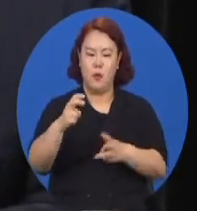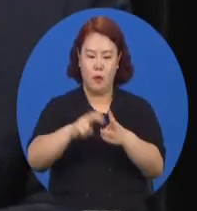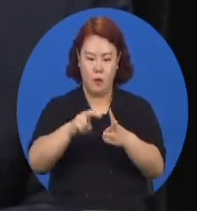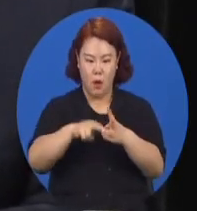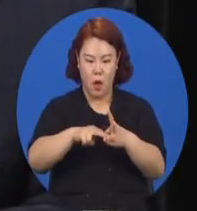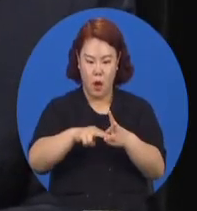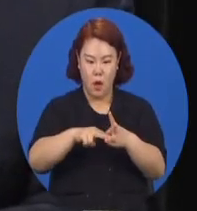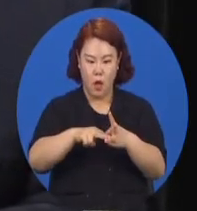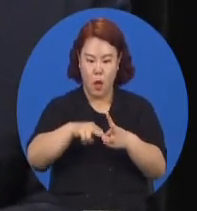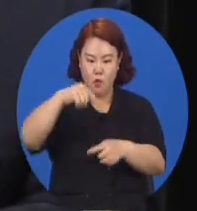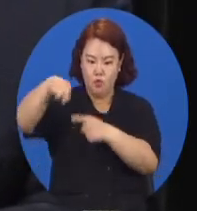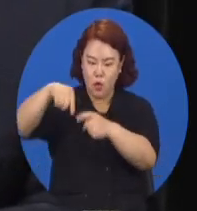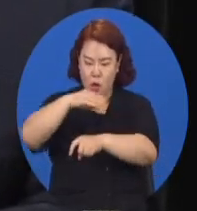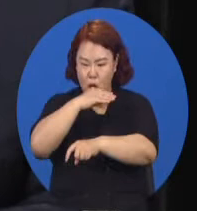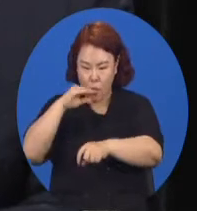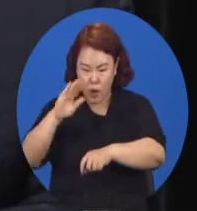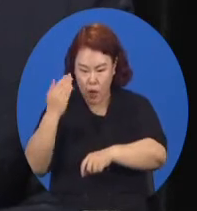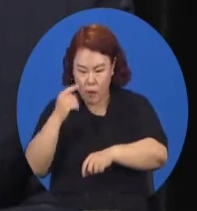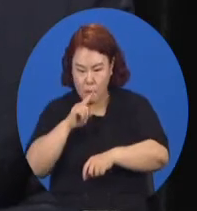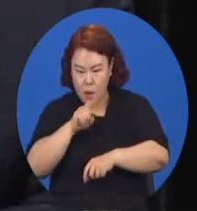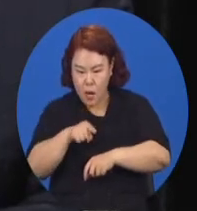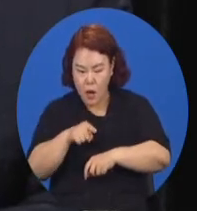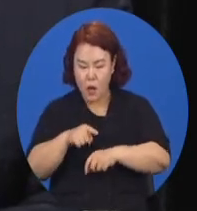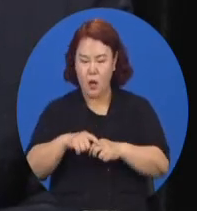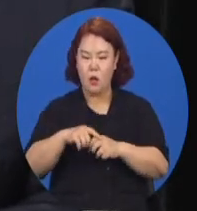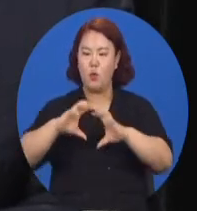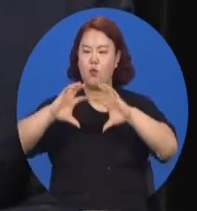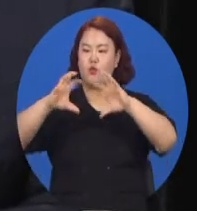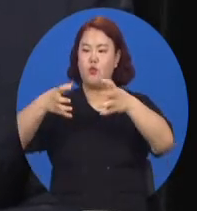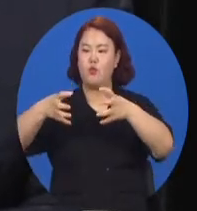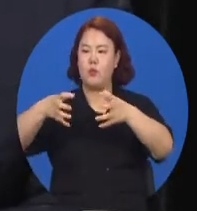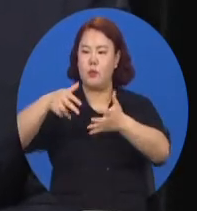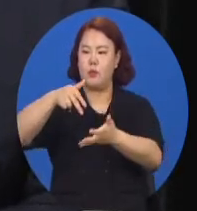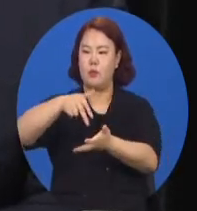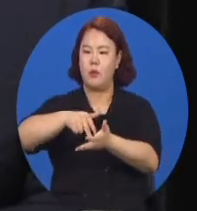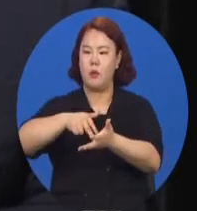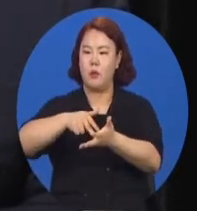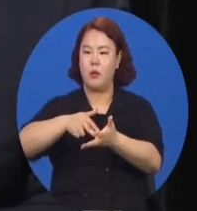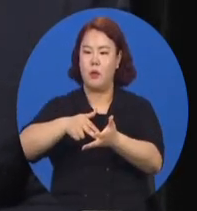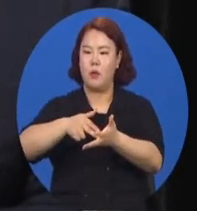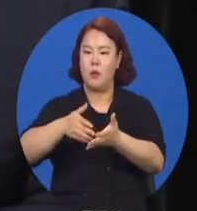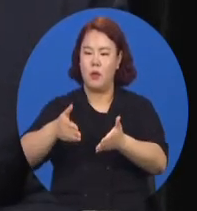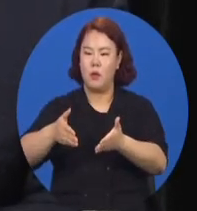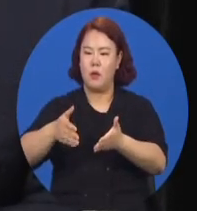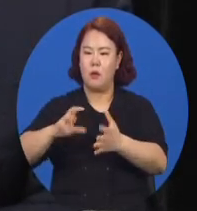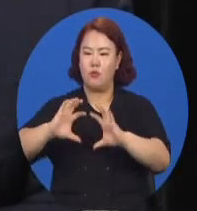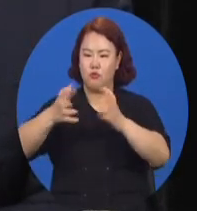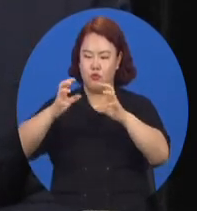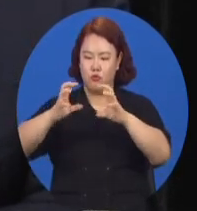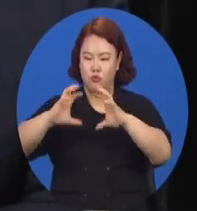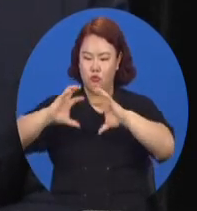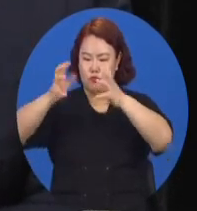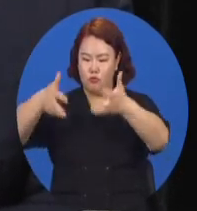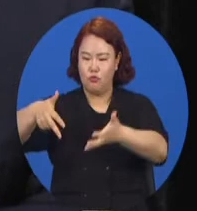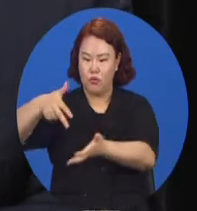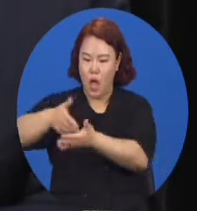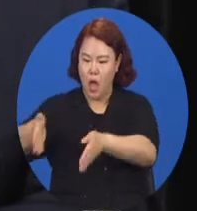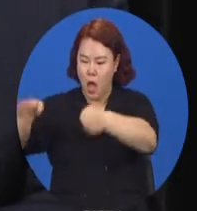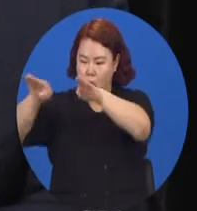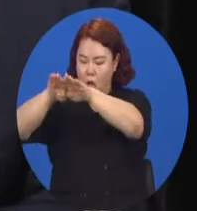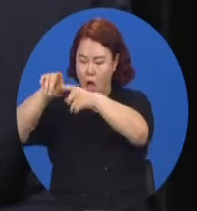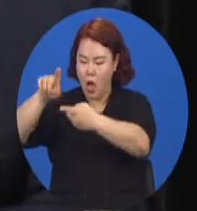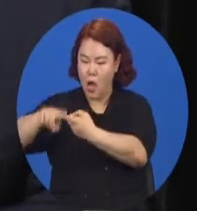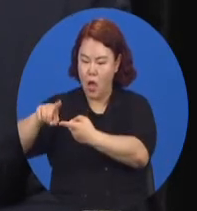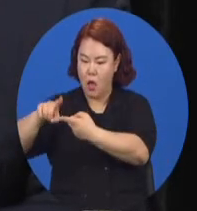하는 얘기를 이 국제 규모를 갖춘 컨벤션 센터와 맞비교하시는데 이 지역의 특색에 맞게